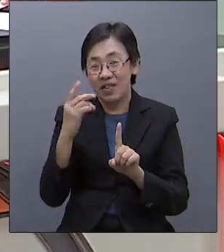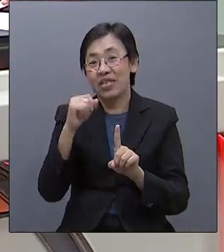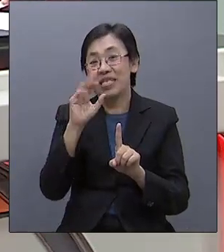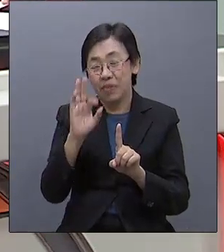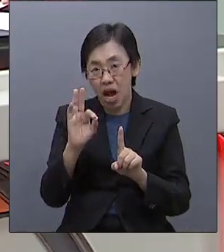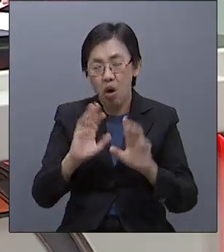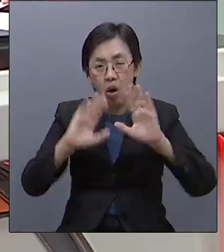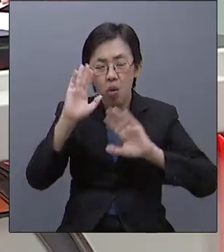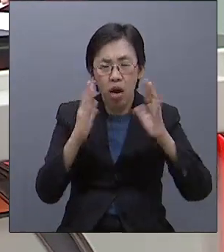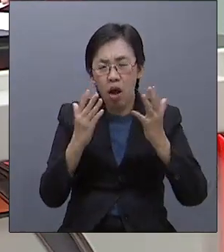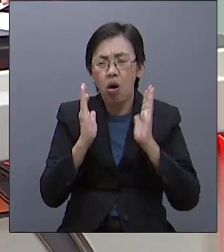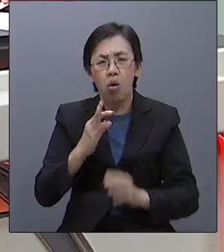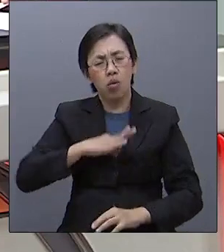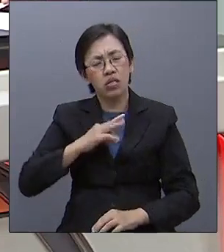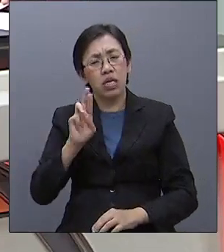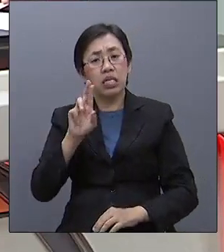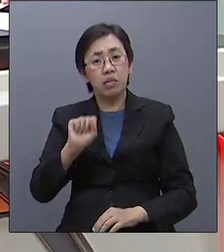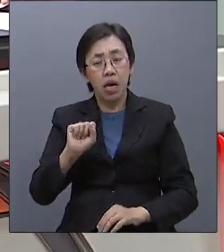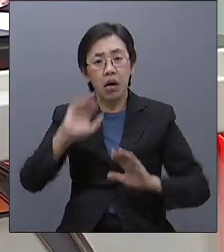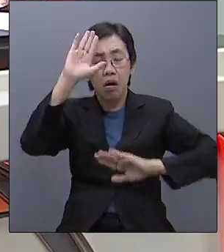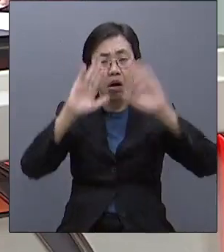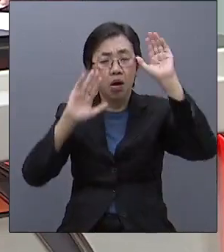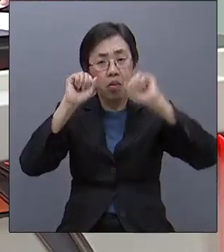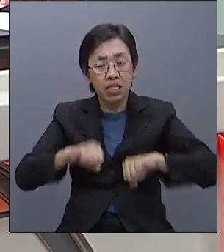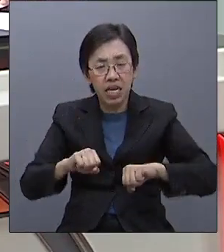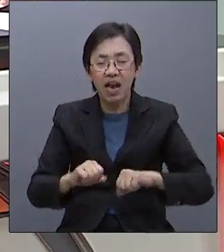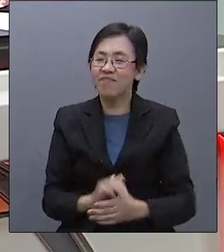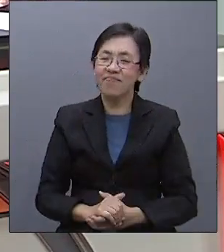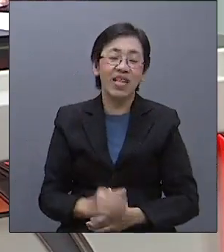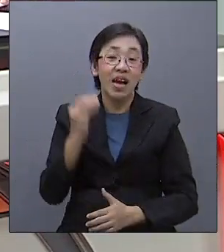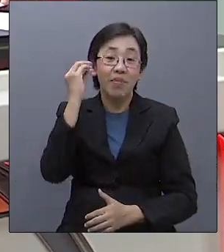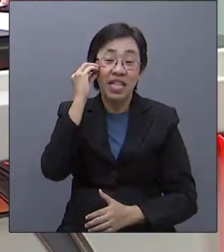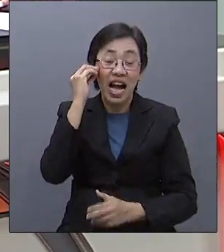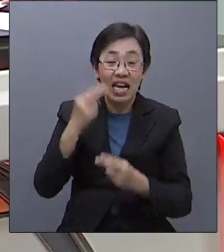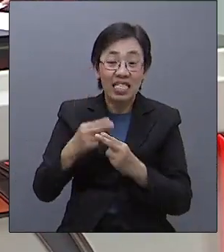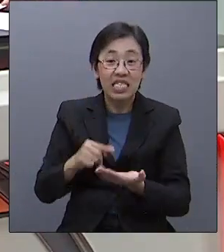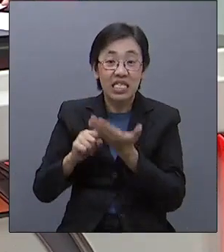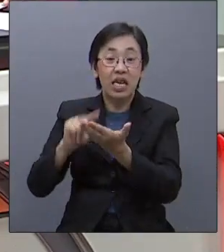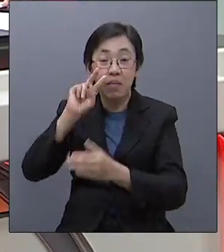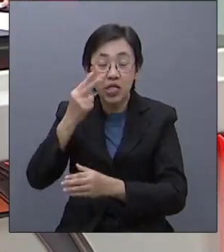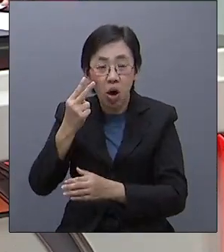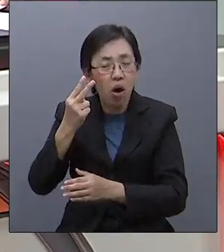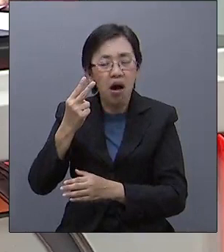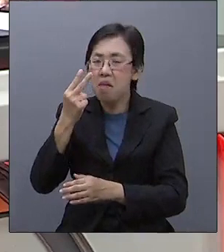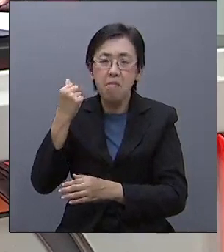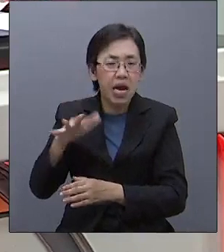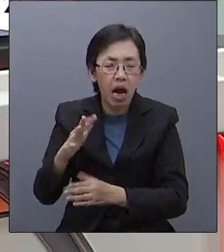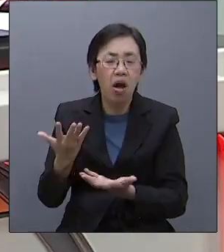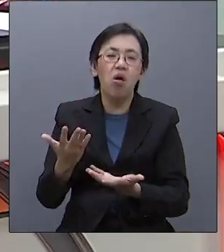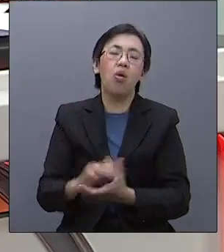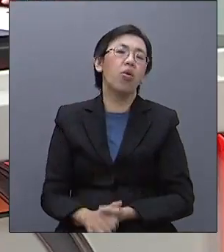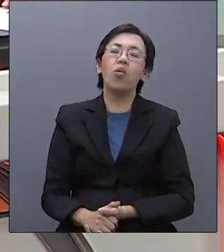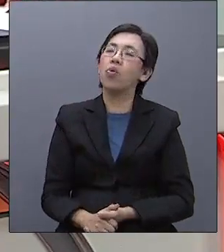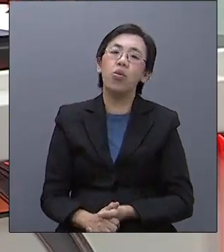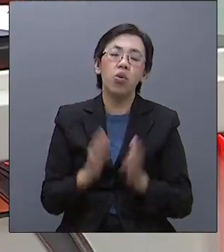งตอนนี้เสียงวิจารณ์กับการที่รัฐสภาลงมติห้ามเสนอชื่อคุณพิธาให้สภาโหวตเลือกเป็นนายกรอบที่2เนี่ยยังถูกพูดถึง